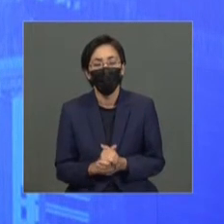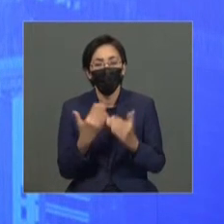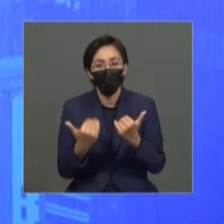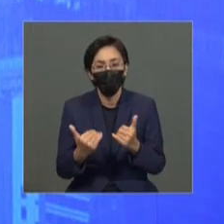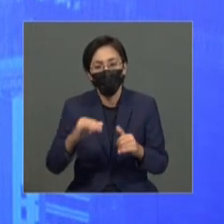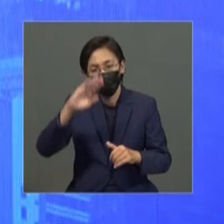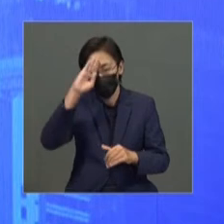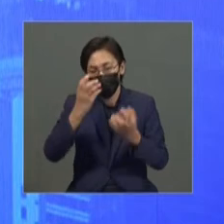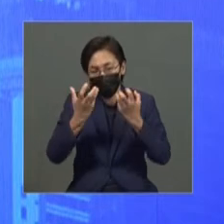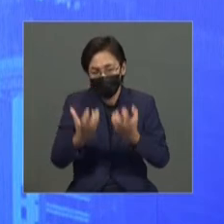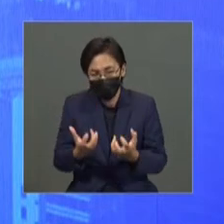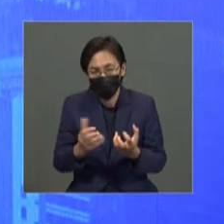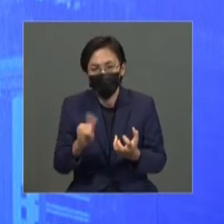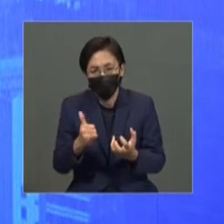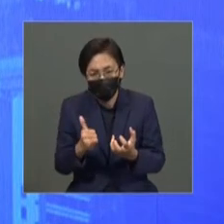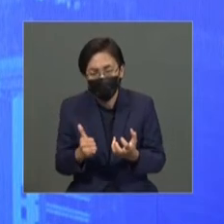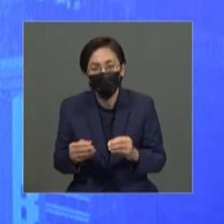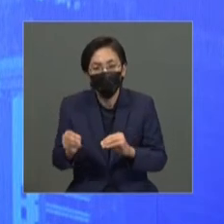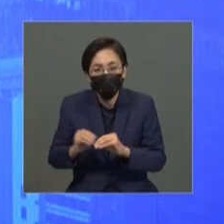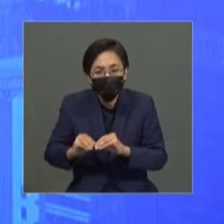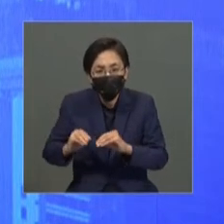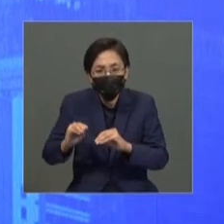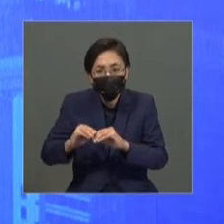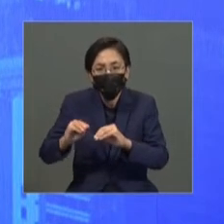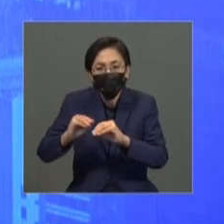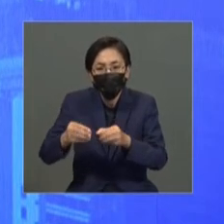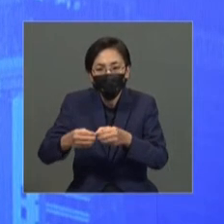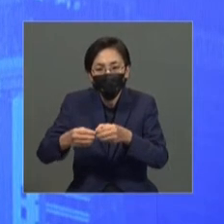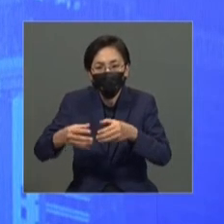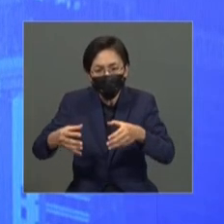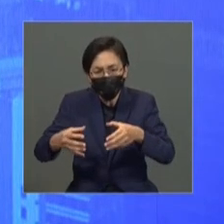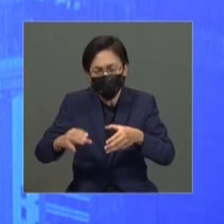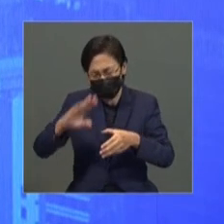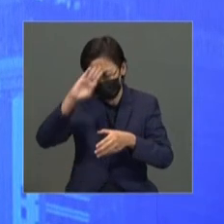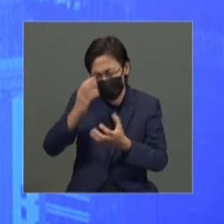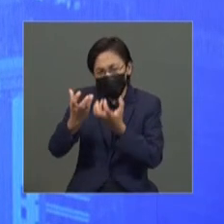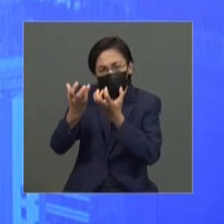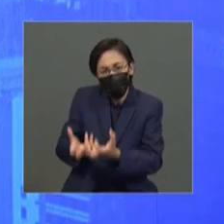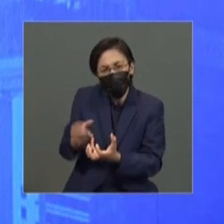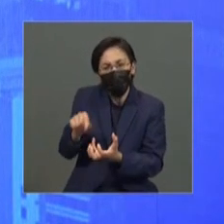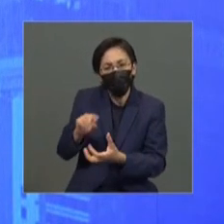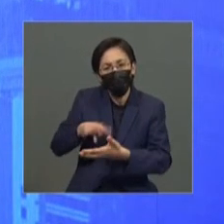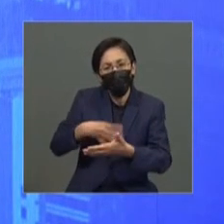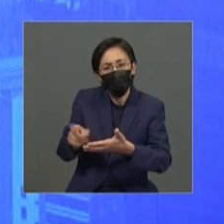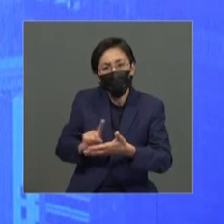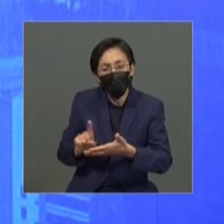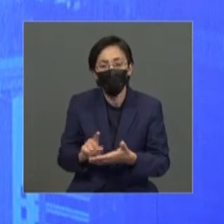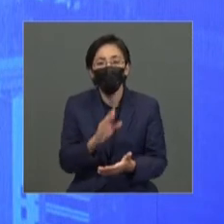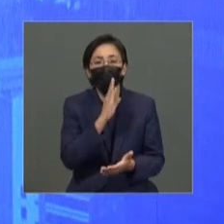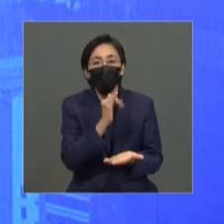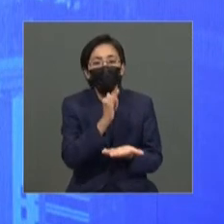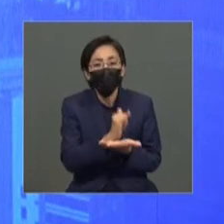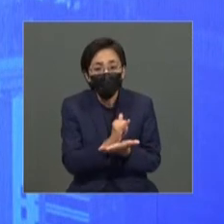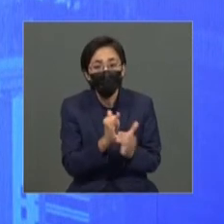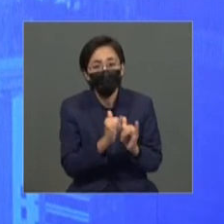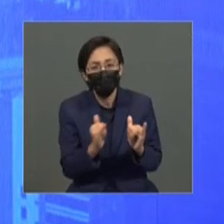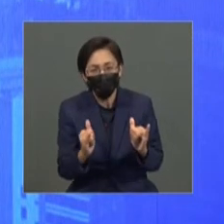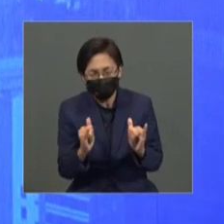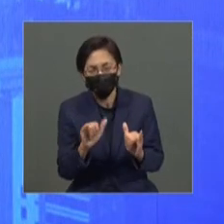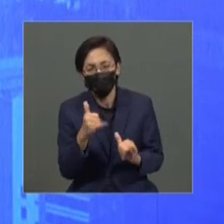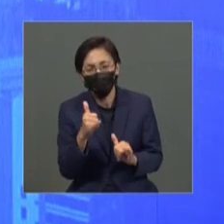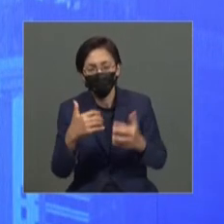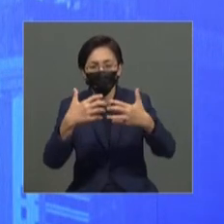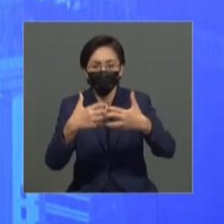ผู้ป่วยหนักก็อาจจะเพิ่มขึ้นเรื่อยๆตรงนี้จะมีแผนในการรองรับยังไงเพราะว่านอกจากเรื่องของเตียงแล้วถ้าเกิดเป็นผู้ป่วยหนักอาจจ